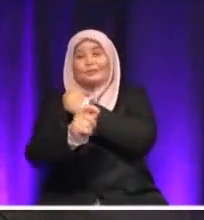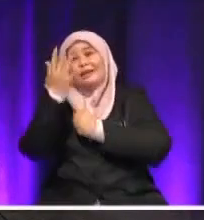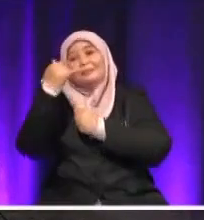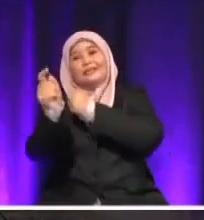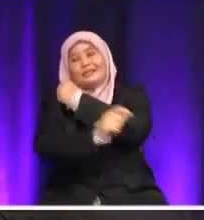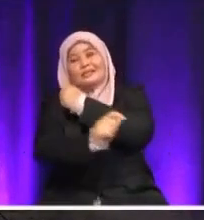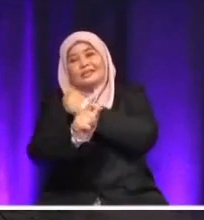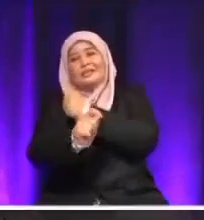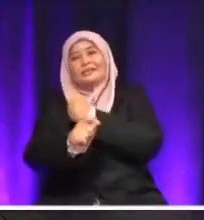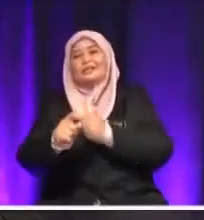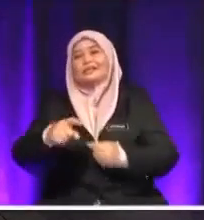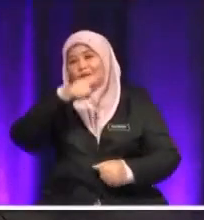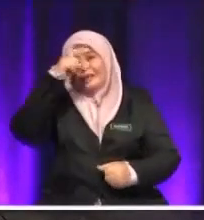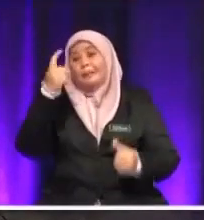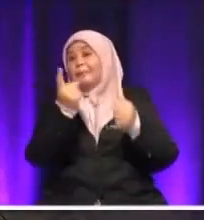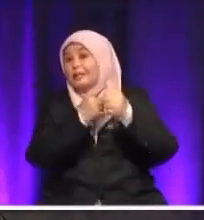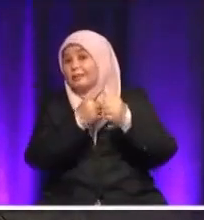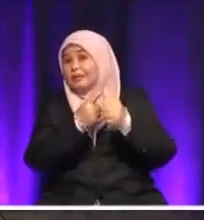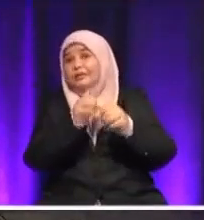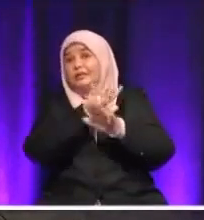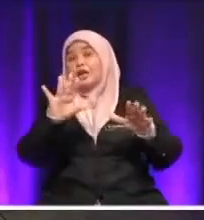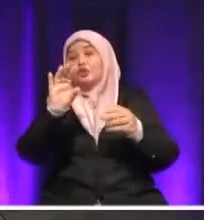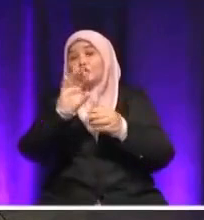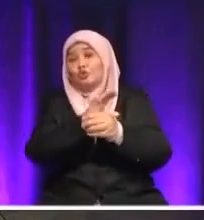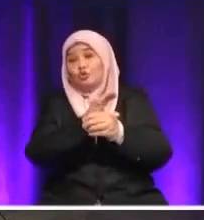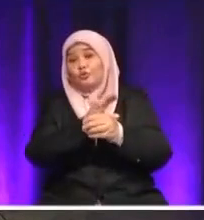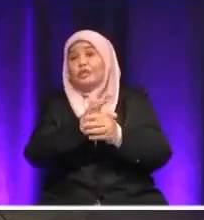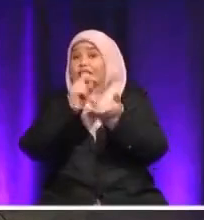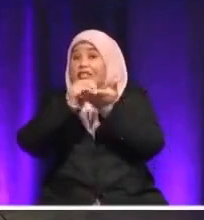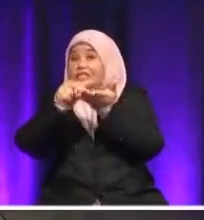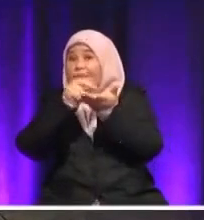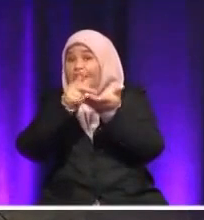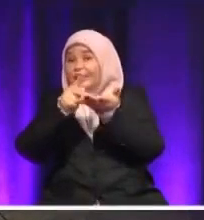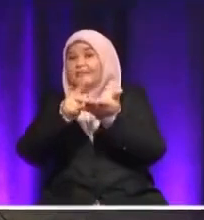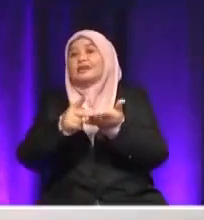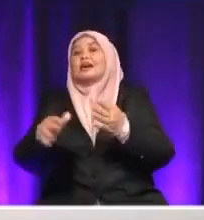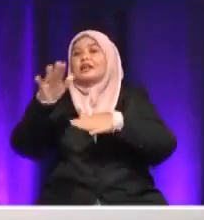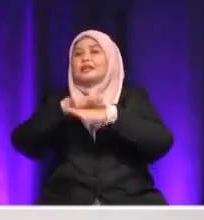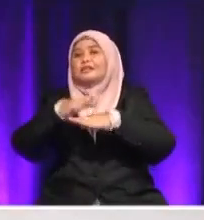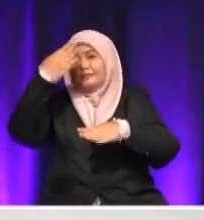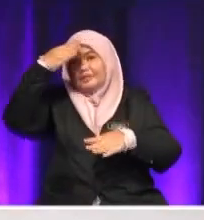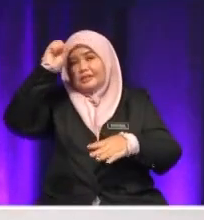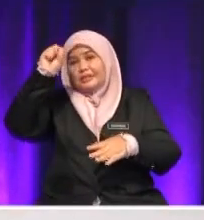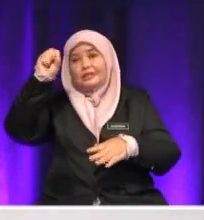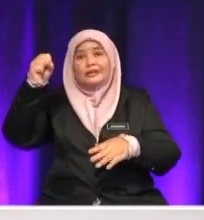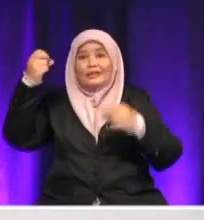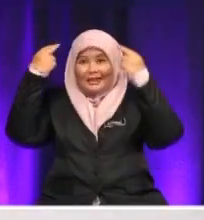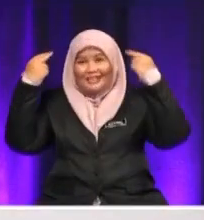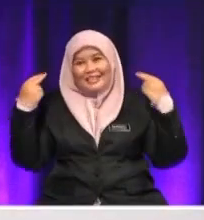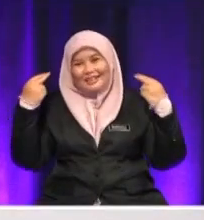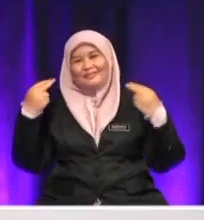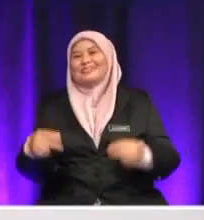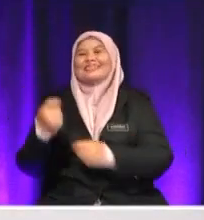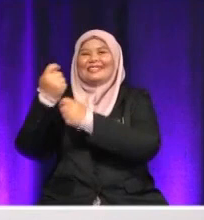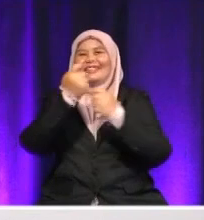takzir? Sebab yang pertama tak cukup nisab. Yang kedua, atas kebijaksanaan hakim, Ustaz. Okay,